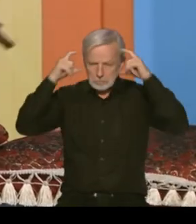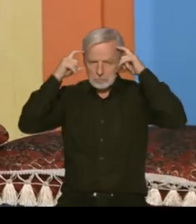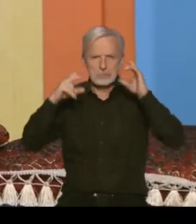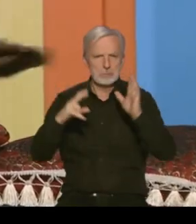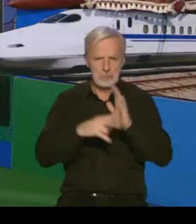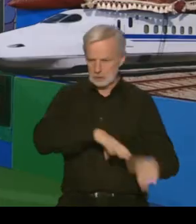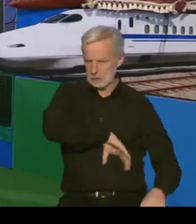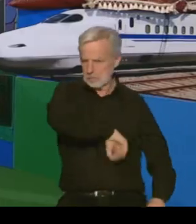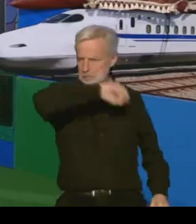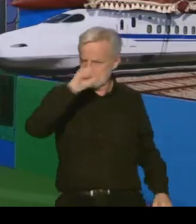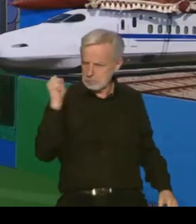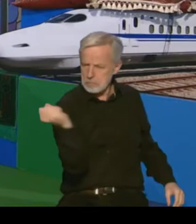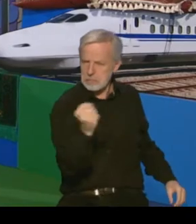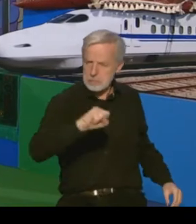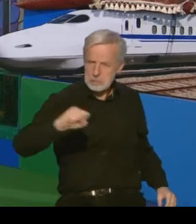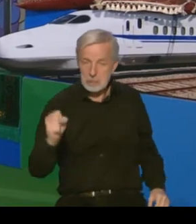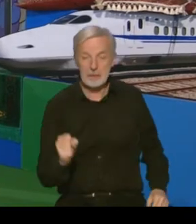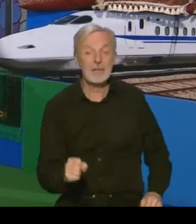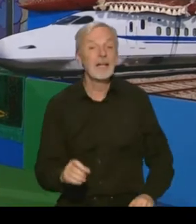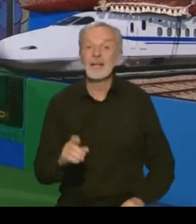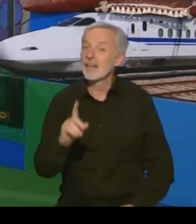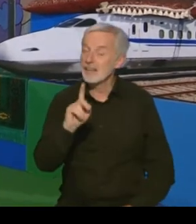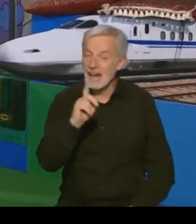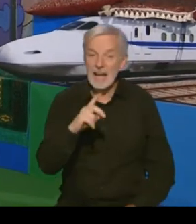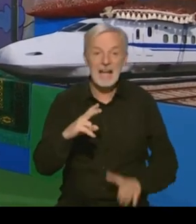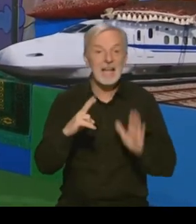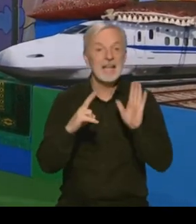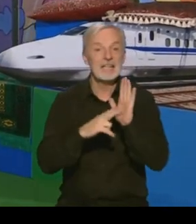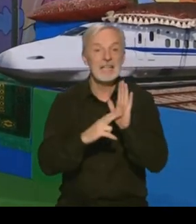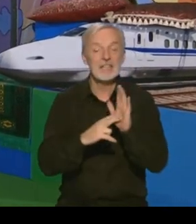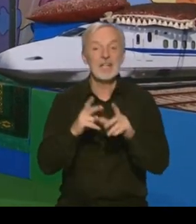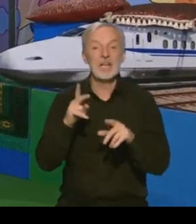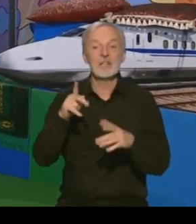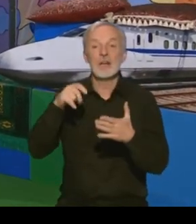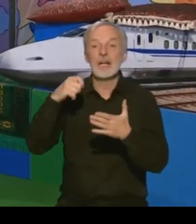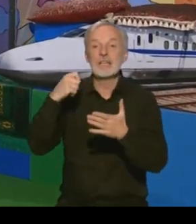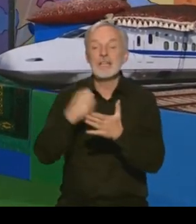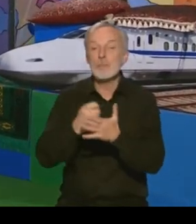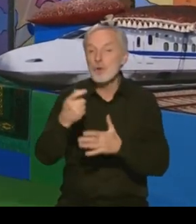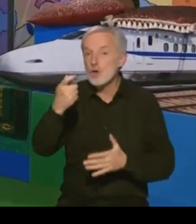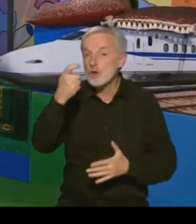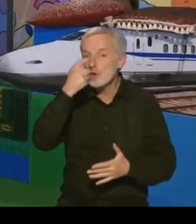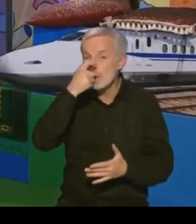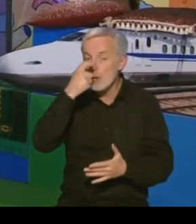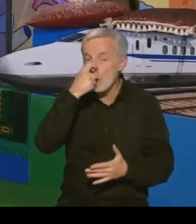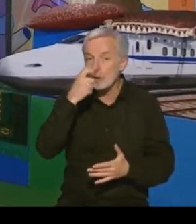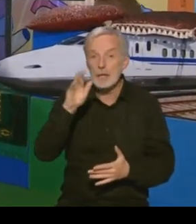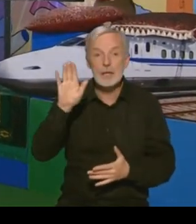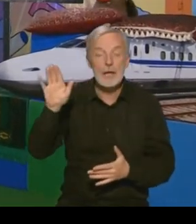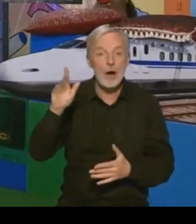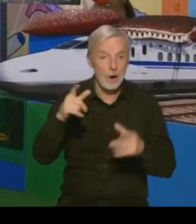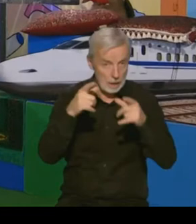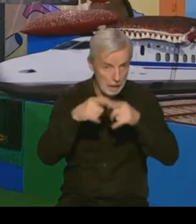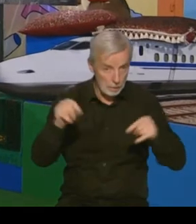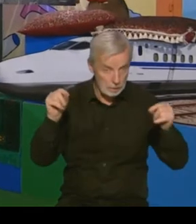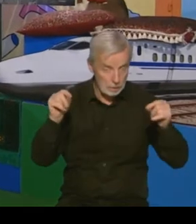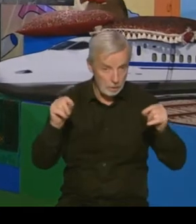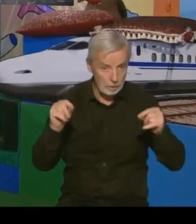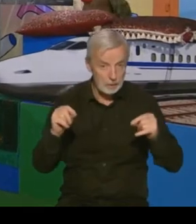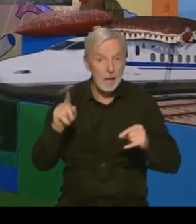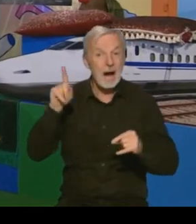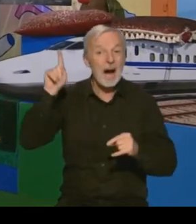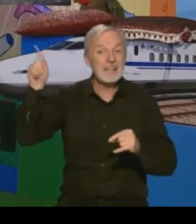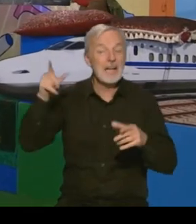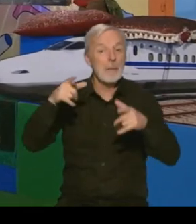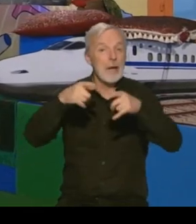prostě ninja. Ninja byl japonský špion a ninjové mají dokonce v